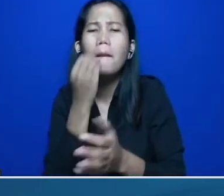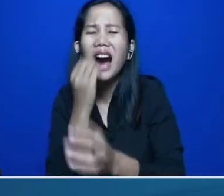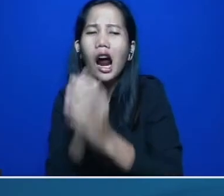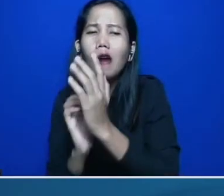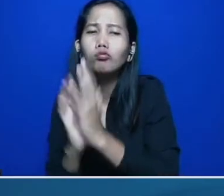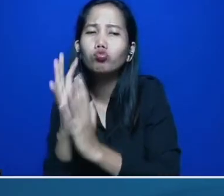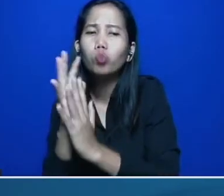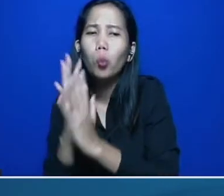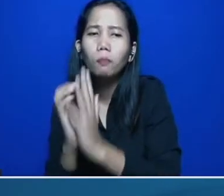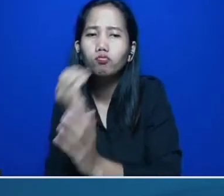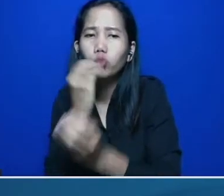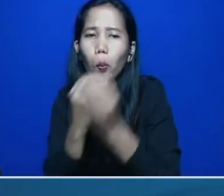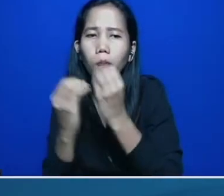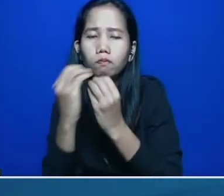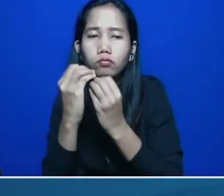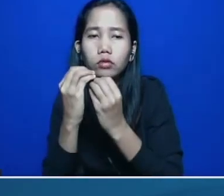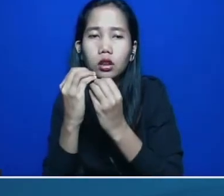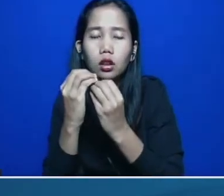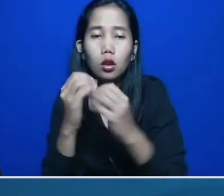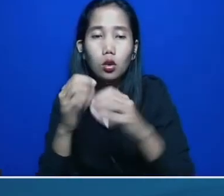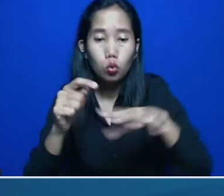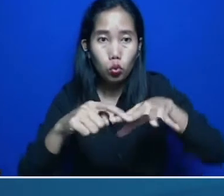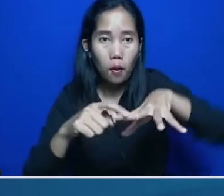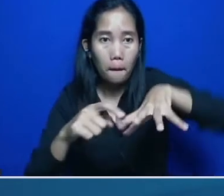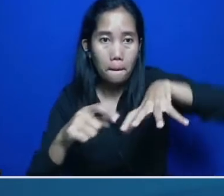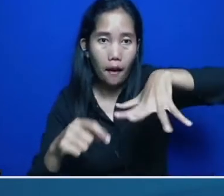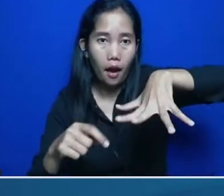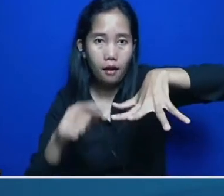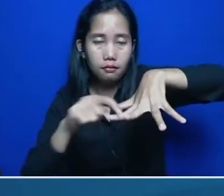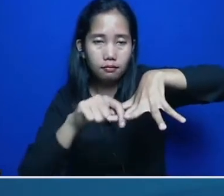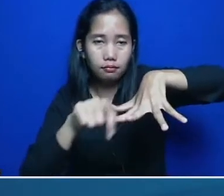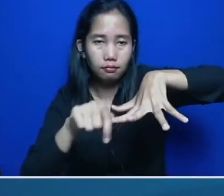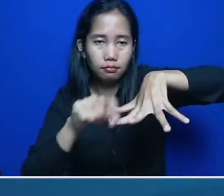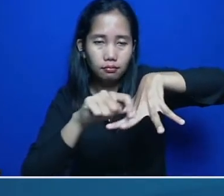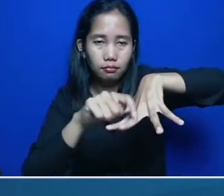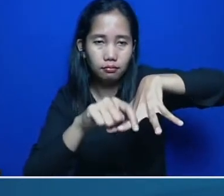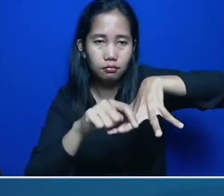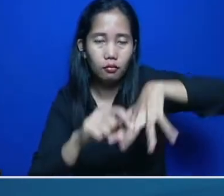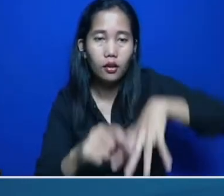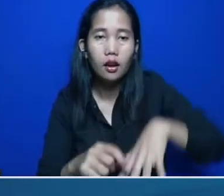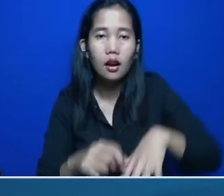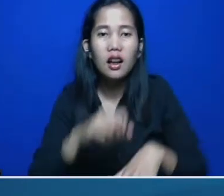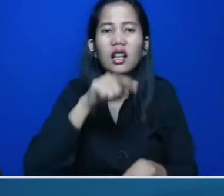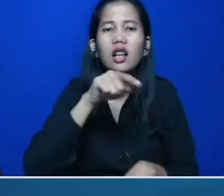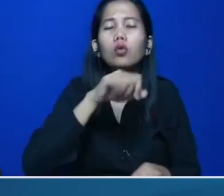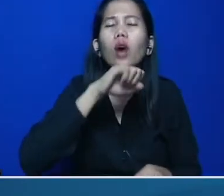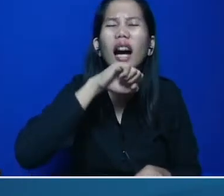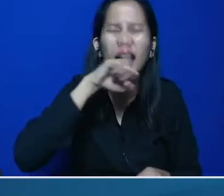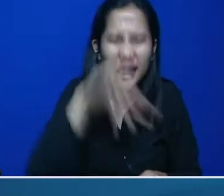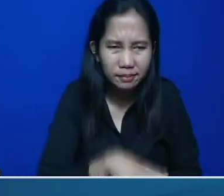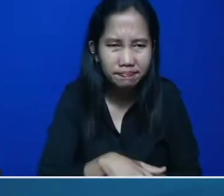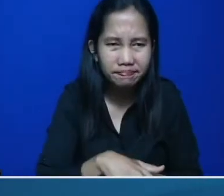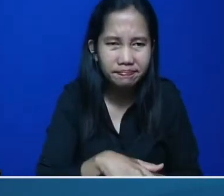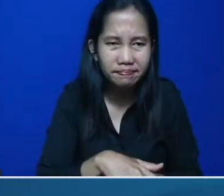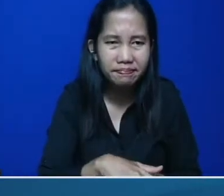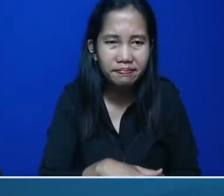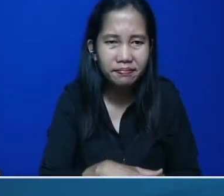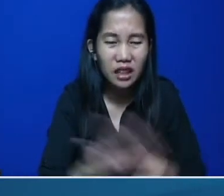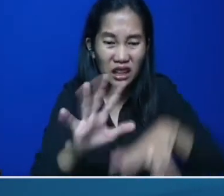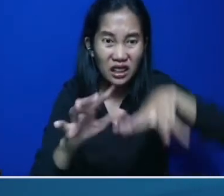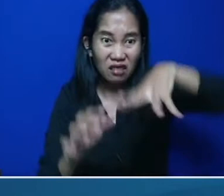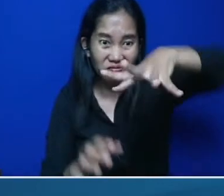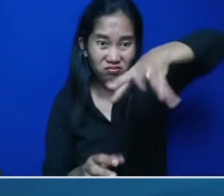Kelinci ah ini ada di Jawa Tengah sate kelinci